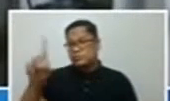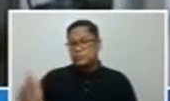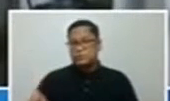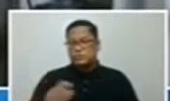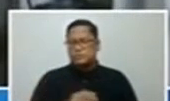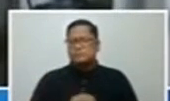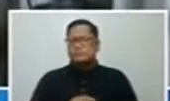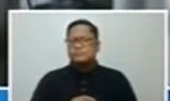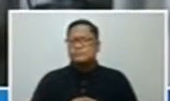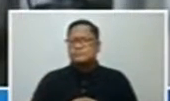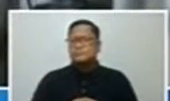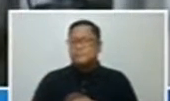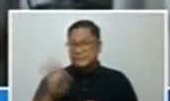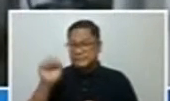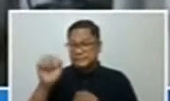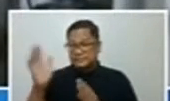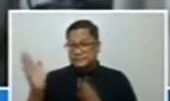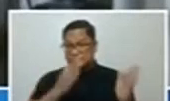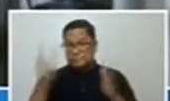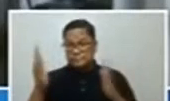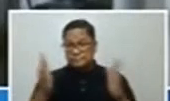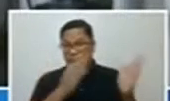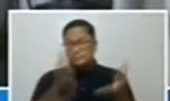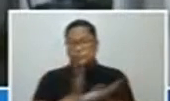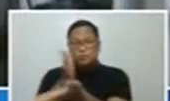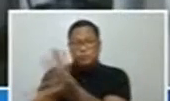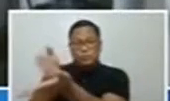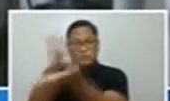virtual na tayo, no, use different